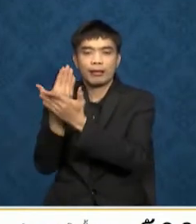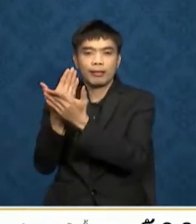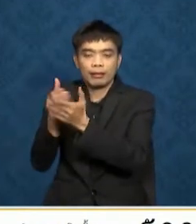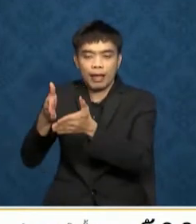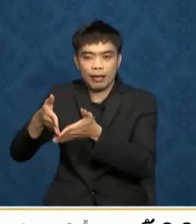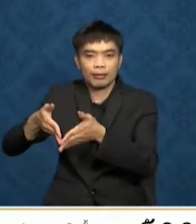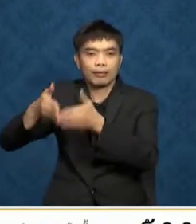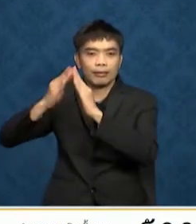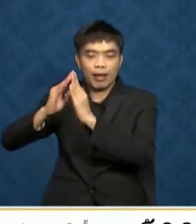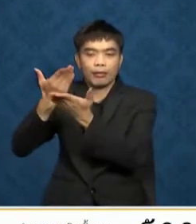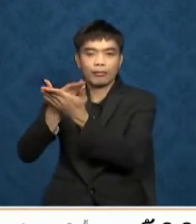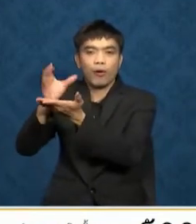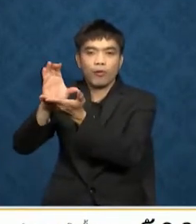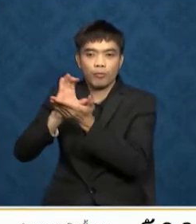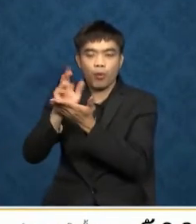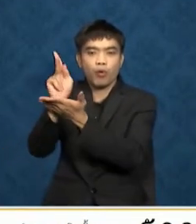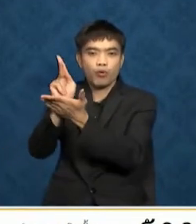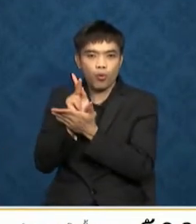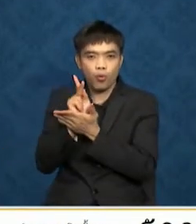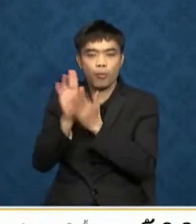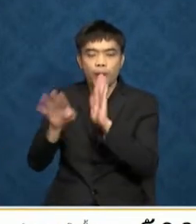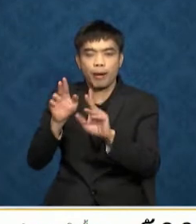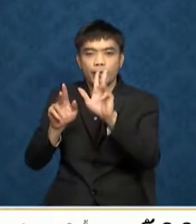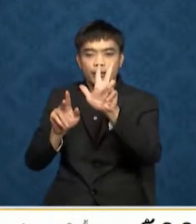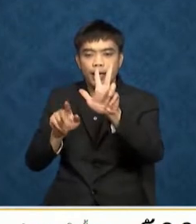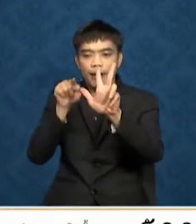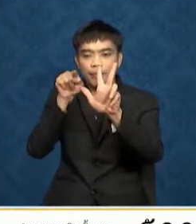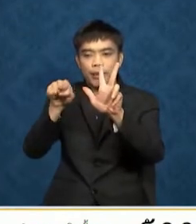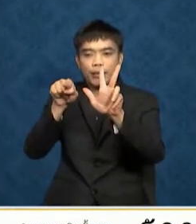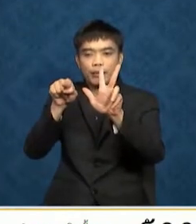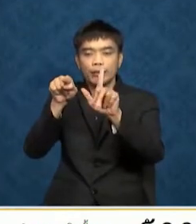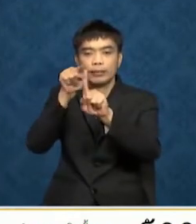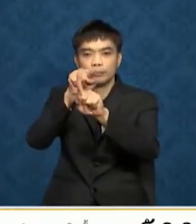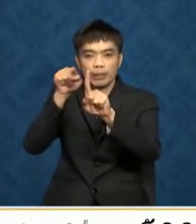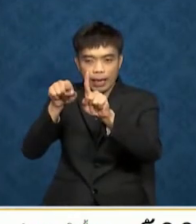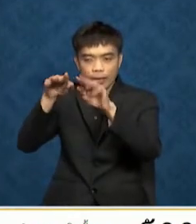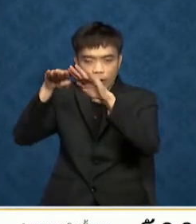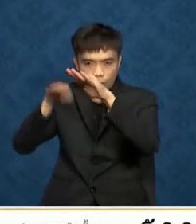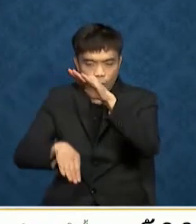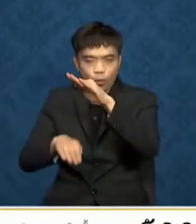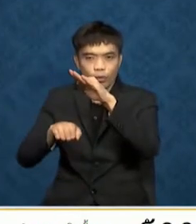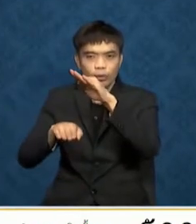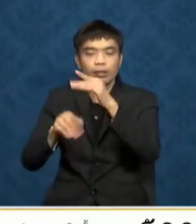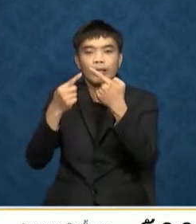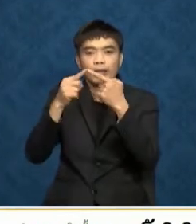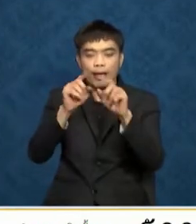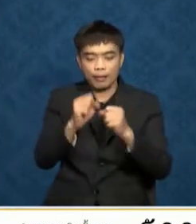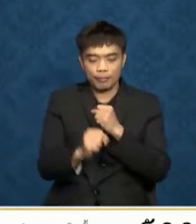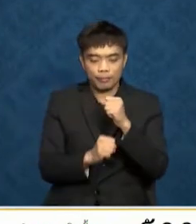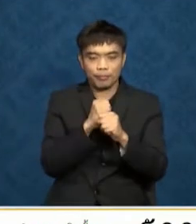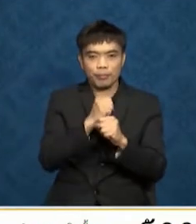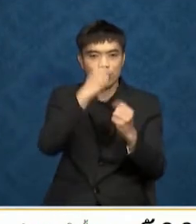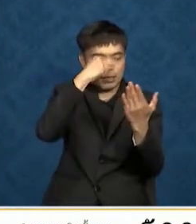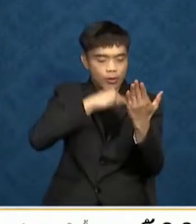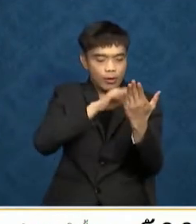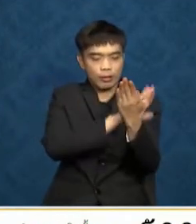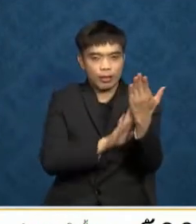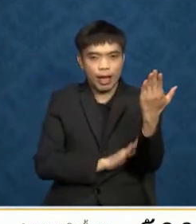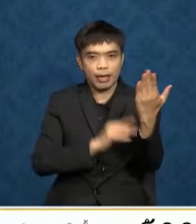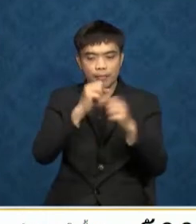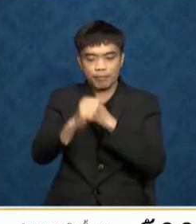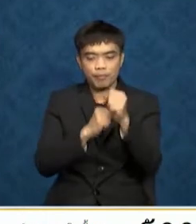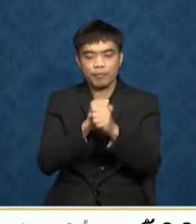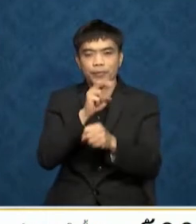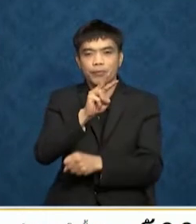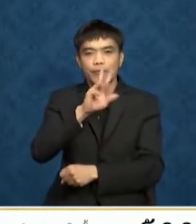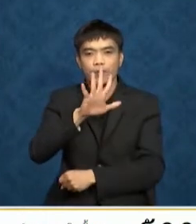เชยให้มากกว่า 3%ของค่า GDPครับแต่งบประมาณปี 68ของประเทศไทยครับเรา